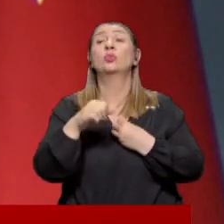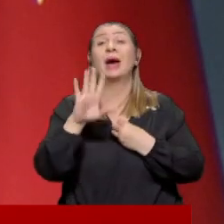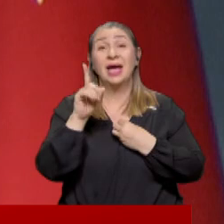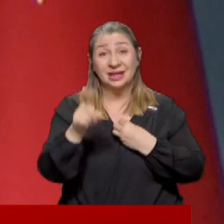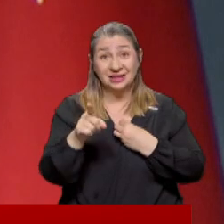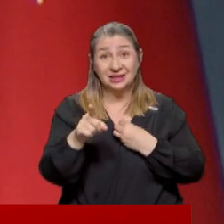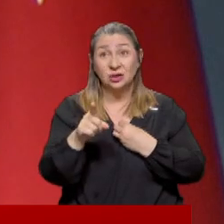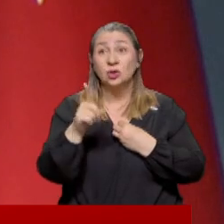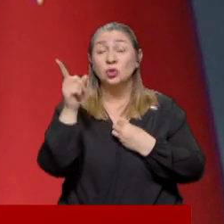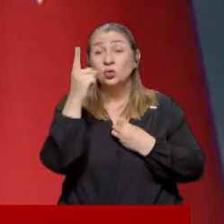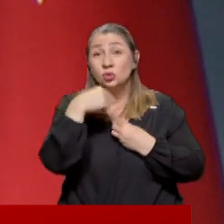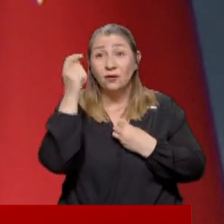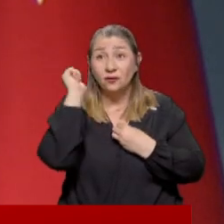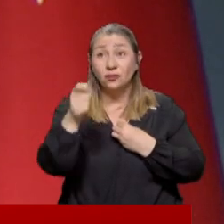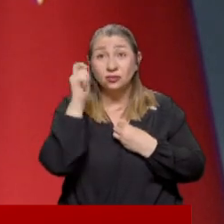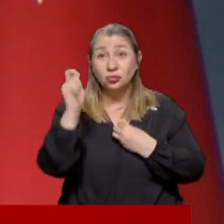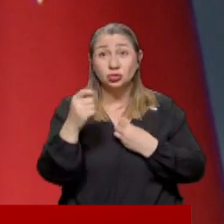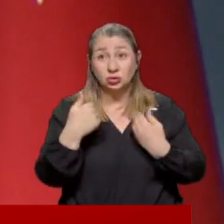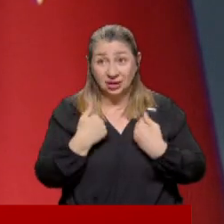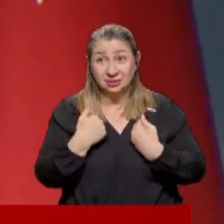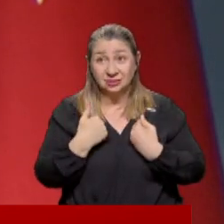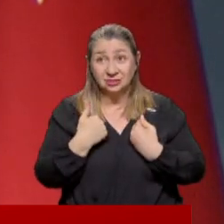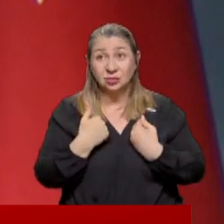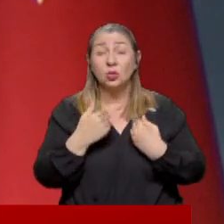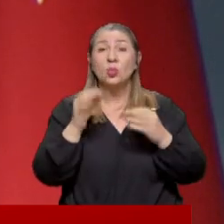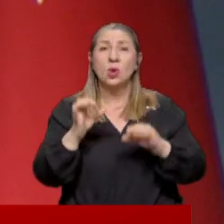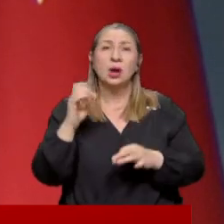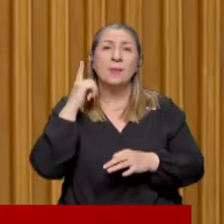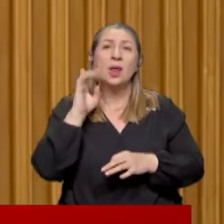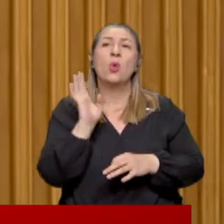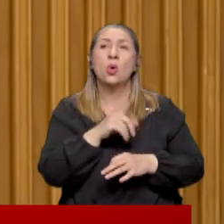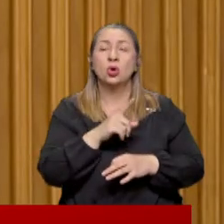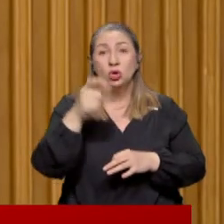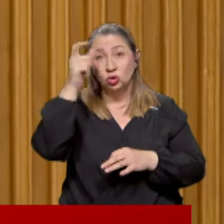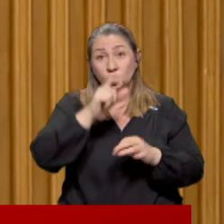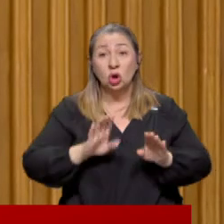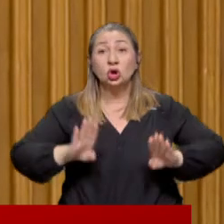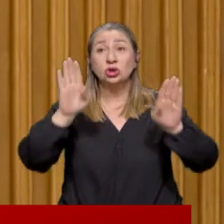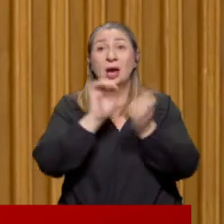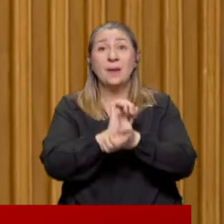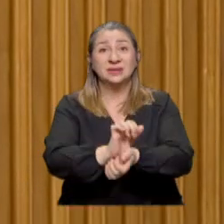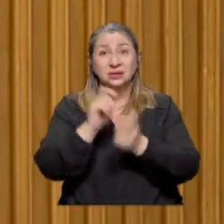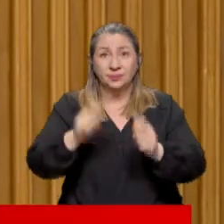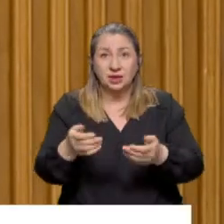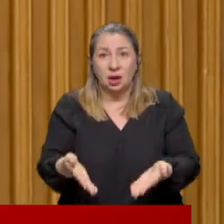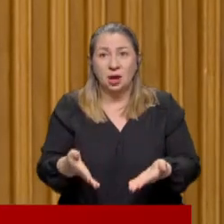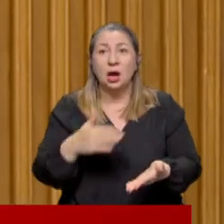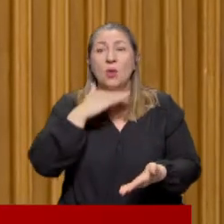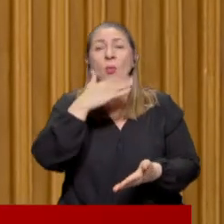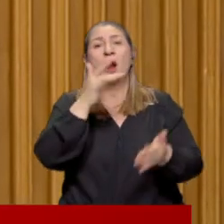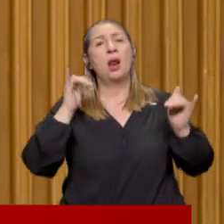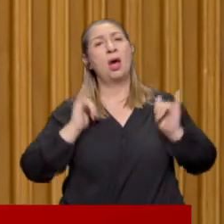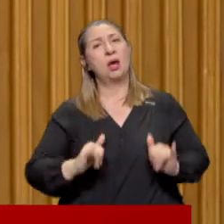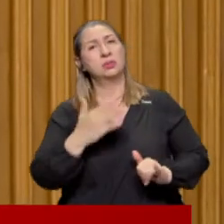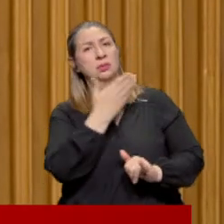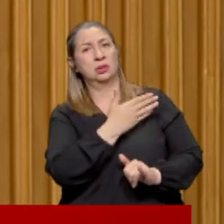sözleri yüzlerine vurduğumuzdan muhakkak haberi yok. Türkiye'yi göçmen hapishanesi yaptılar. Avrupalılar rahat